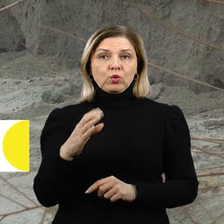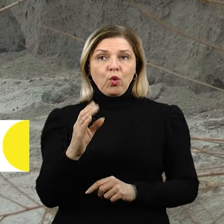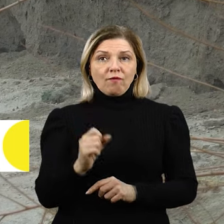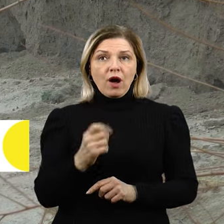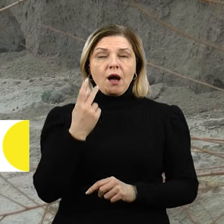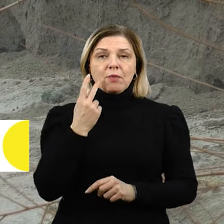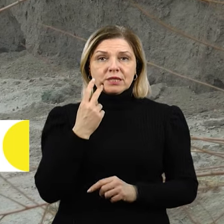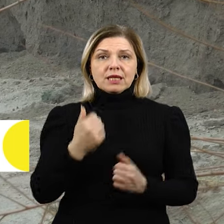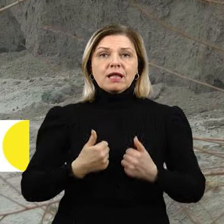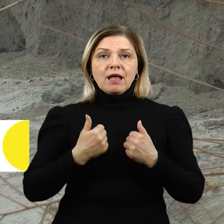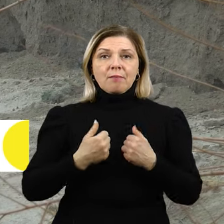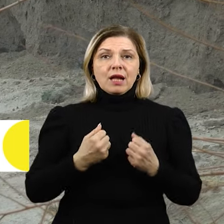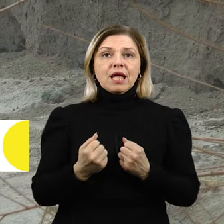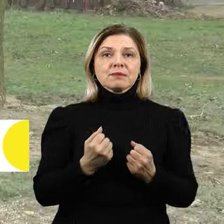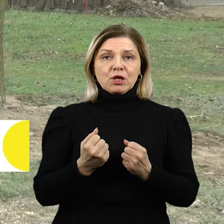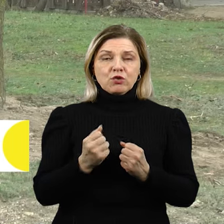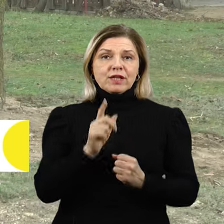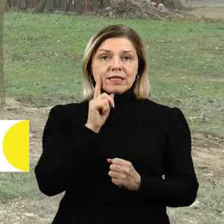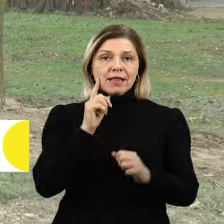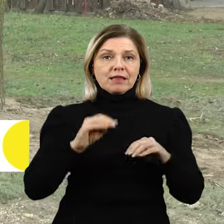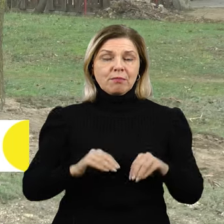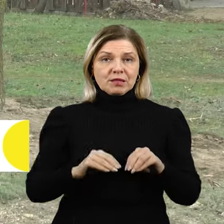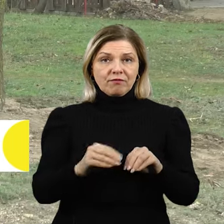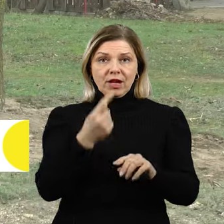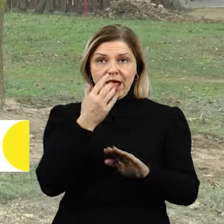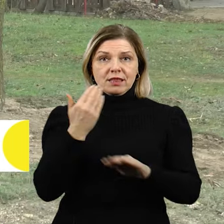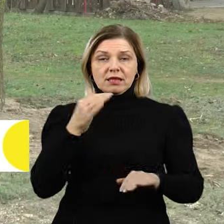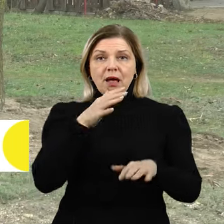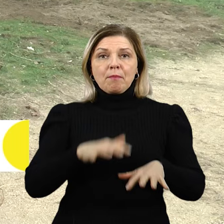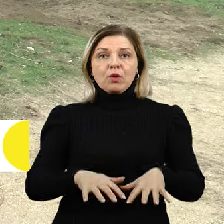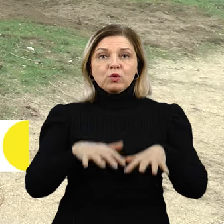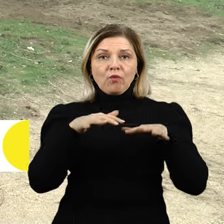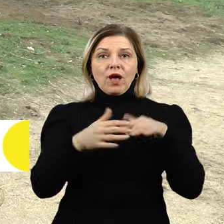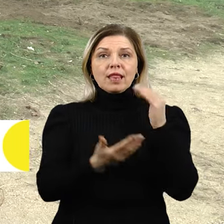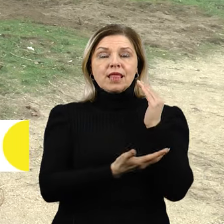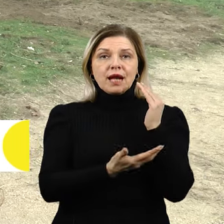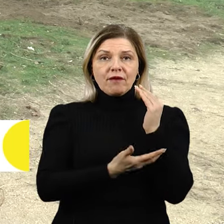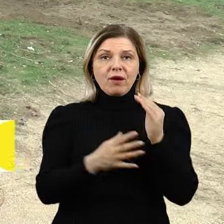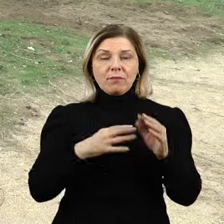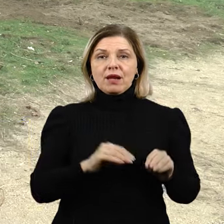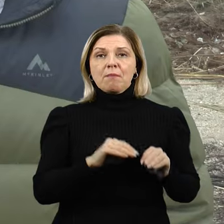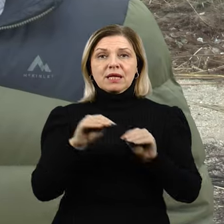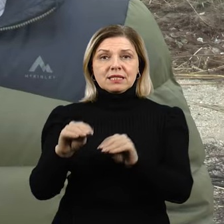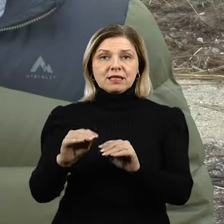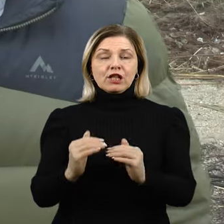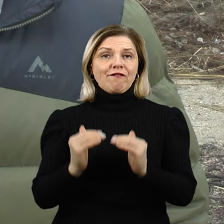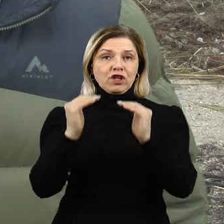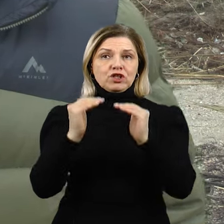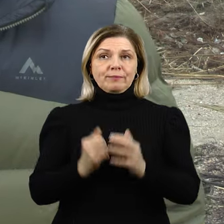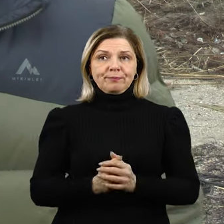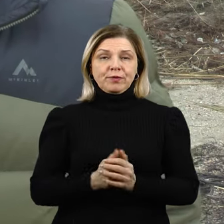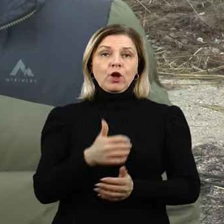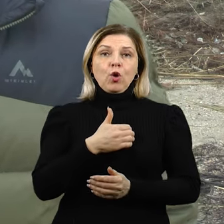намагаються зміцнювати зеленими насадженнями. Після нещодавнього підтоплення вимиті водою дерева пересадили вище. Хотів би